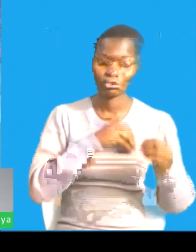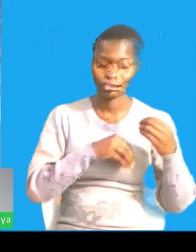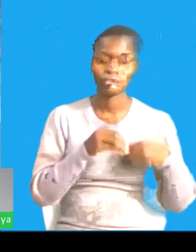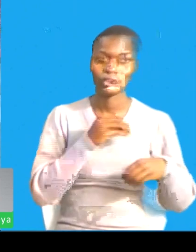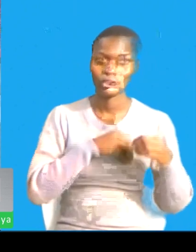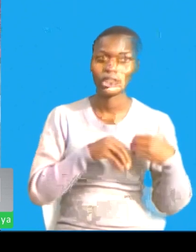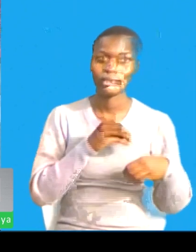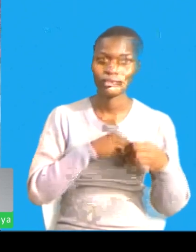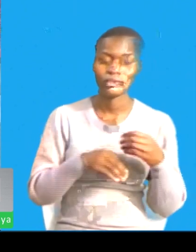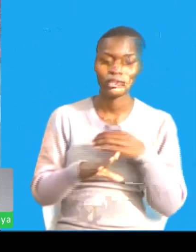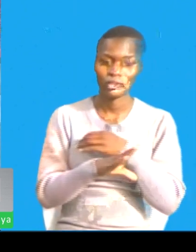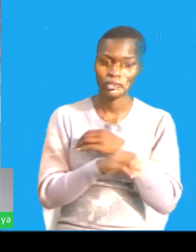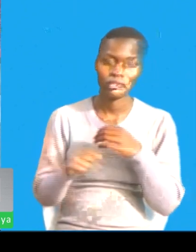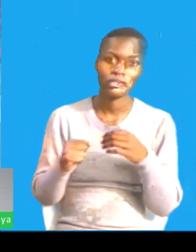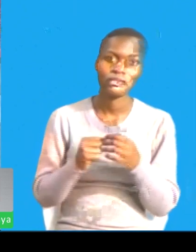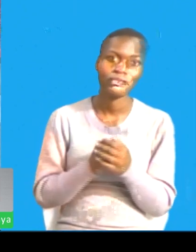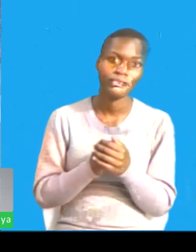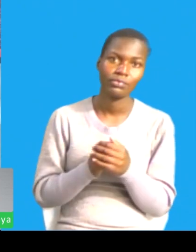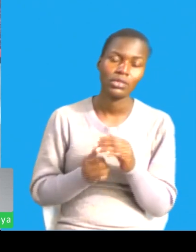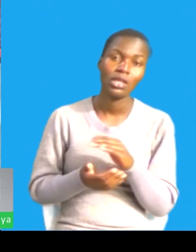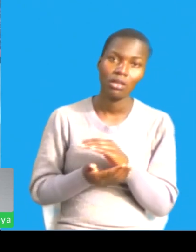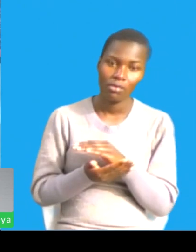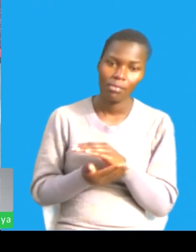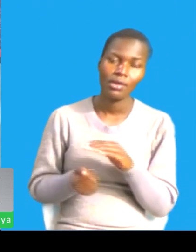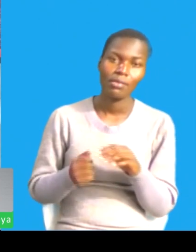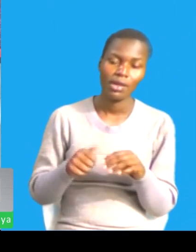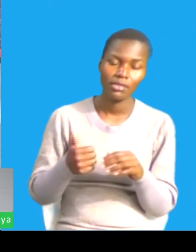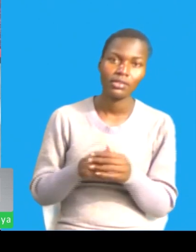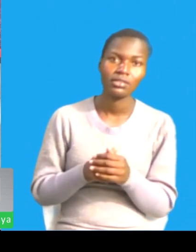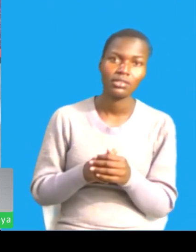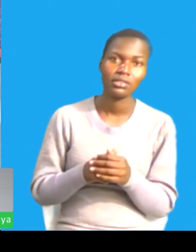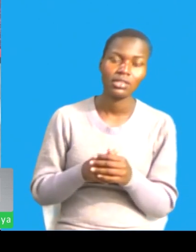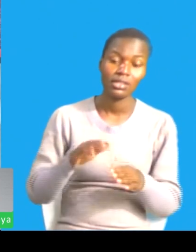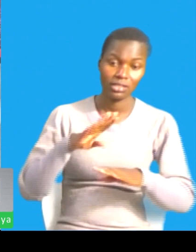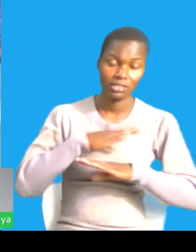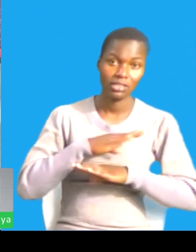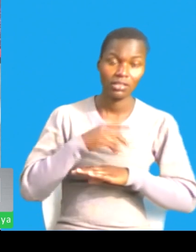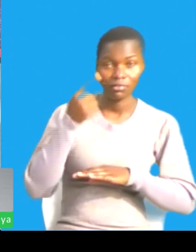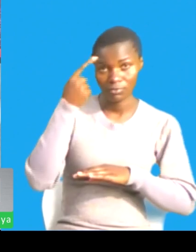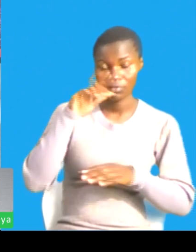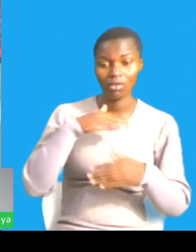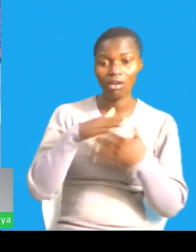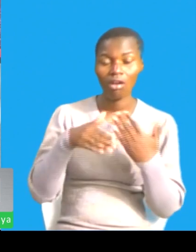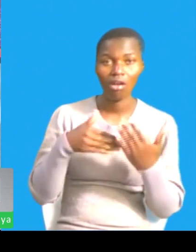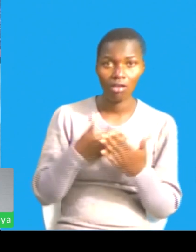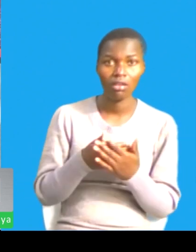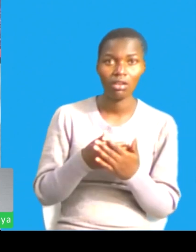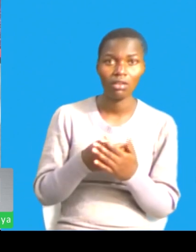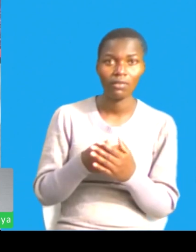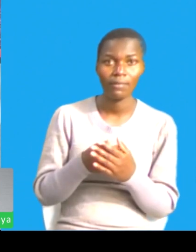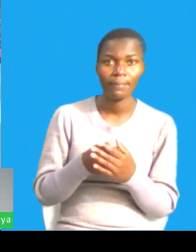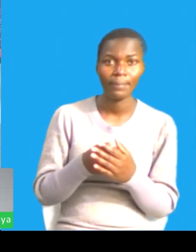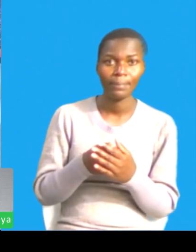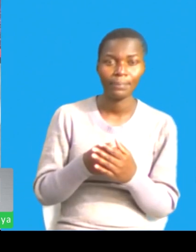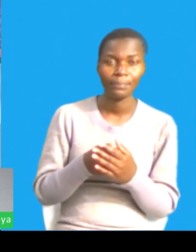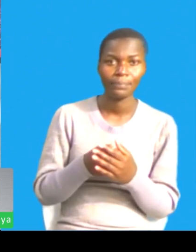ndio makosa kubwa sana. Mimi nafikiri ya kwamba there is enough for everyone, but there is no enough for everyone's greed.